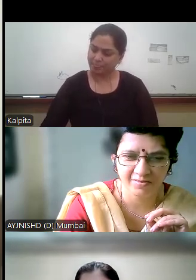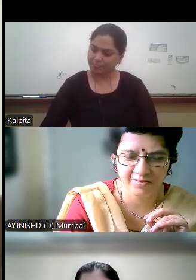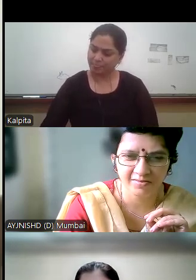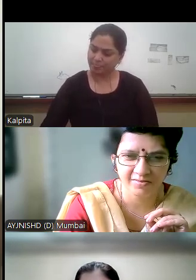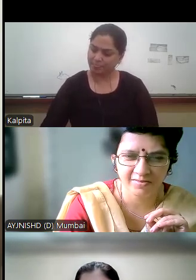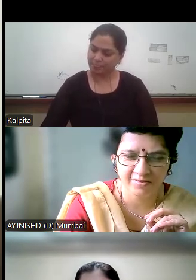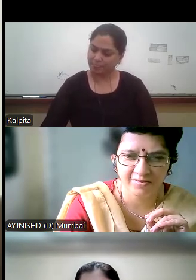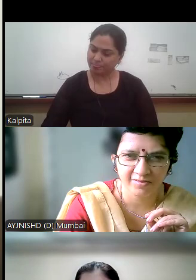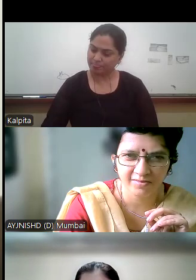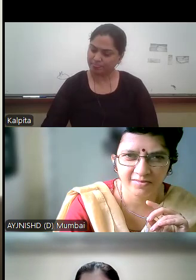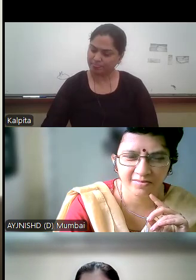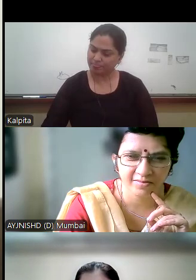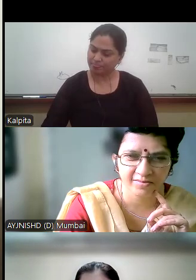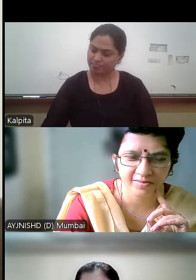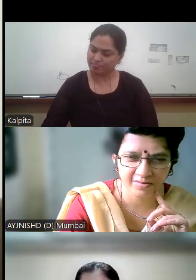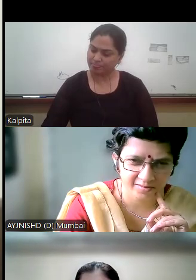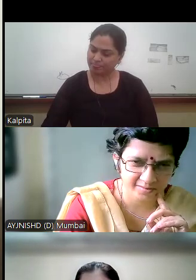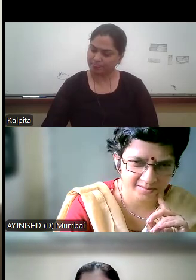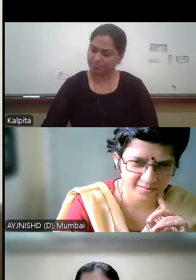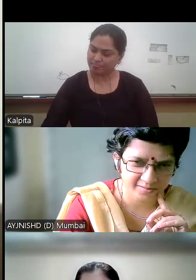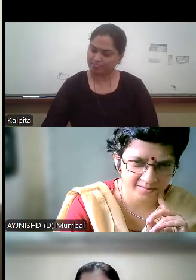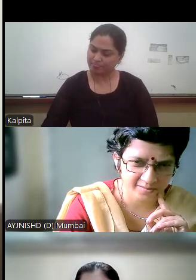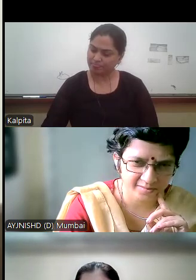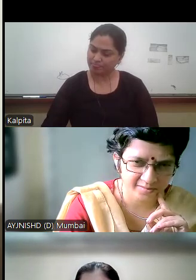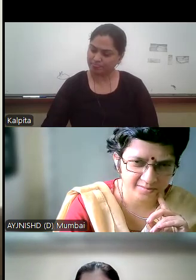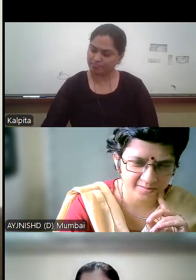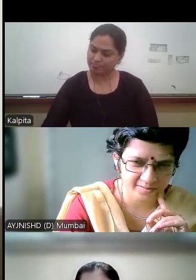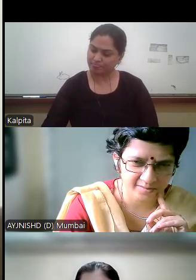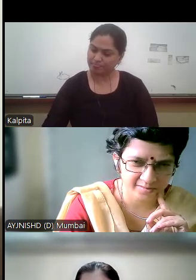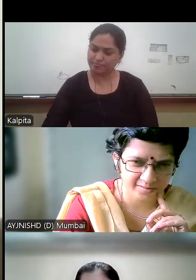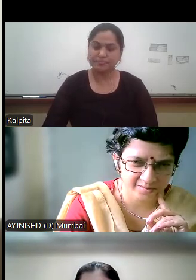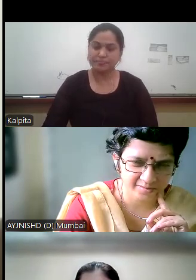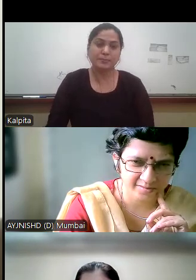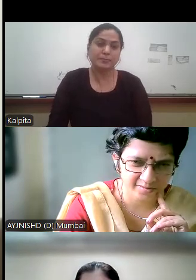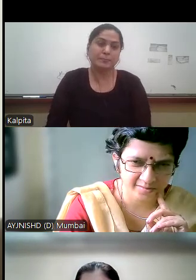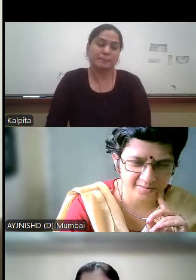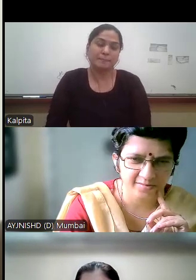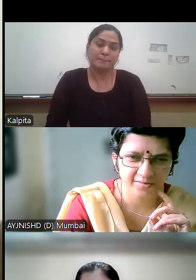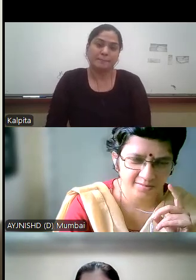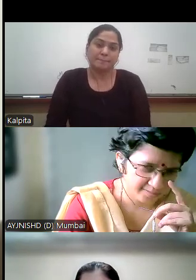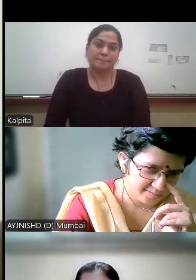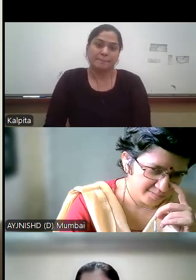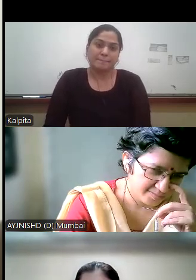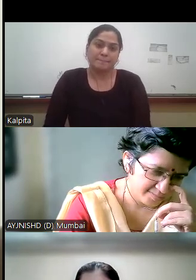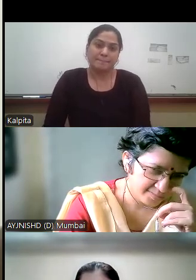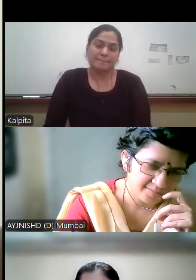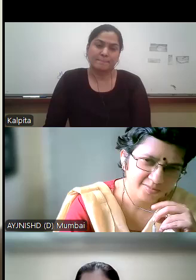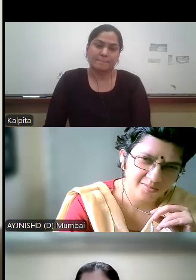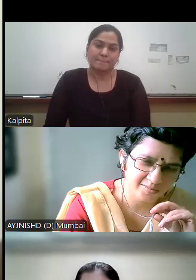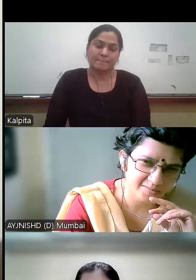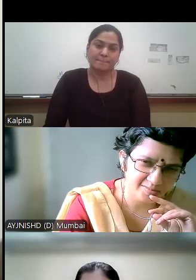है, इसी तरह से जिस तरफ उसे सीधा करना है उसके सामने वाली टांग को मोड़ना